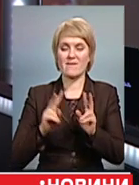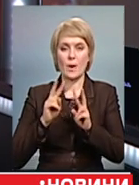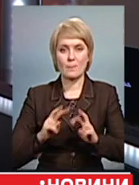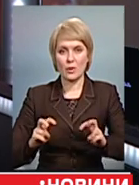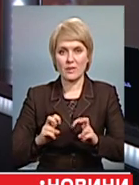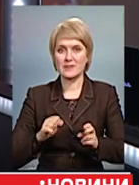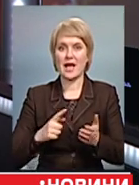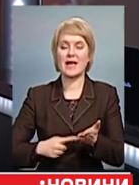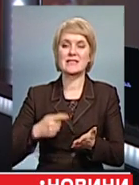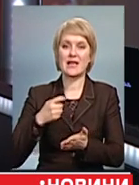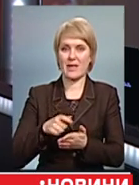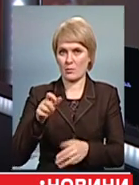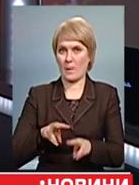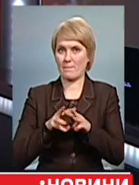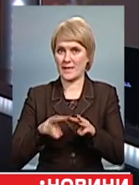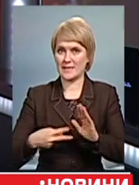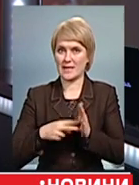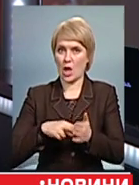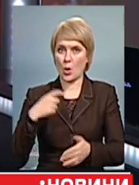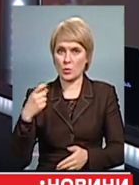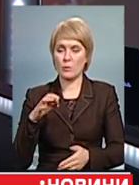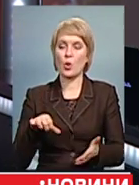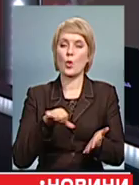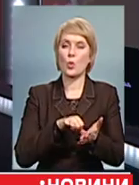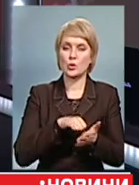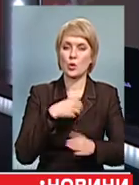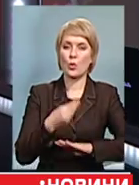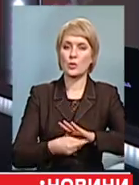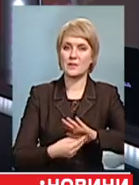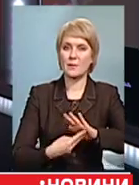міністра економіки про участь в корупційних схемах народного депутата від БПП.